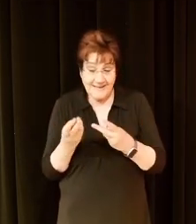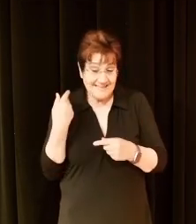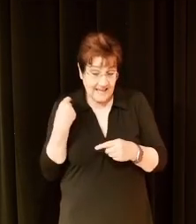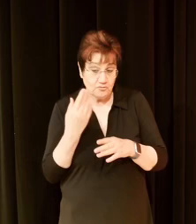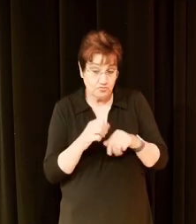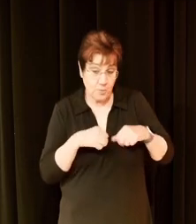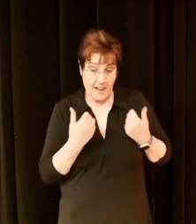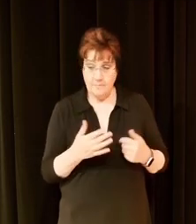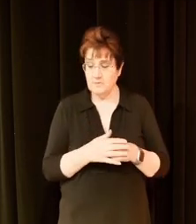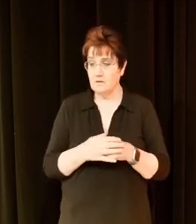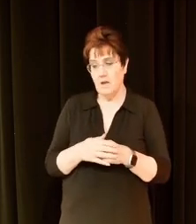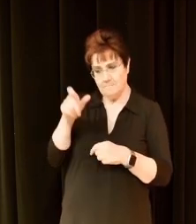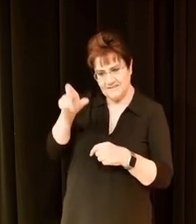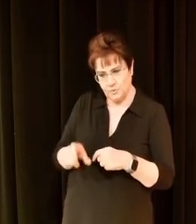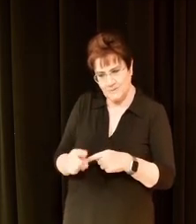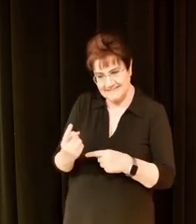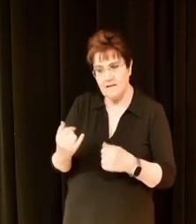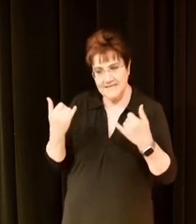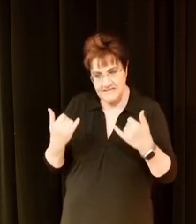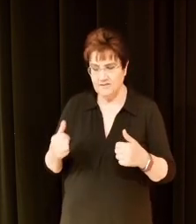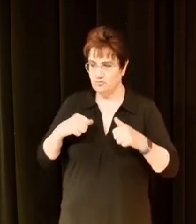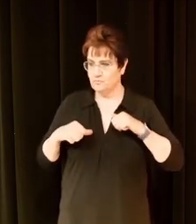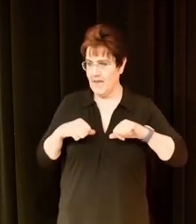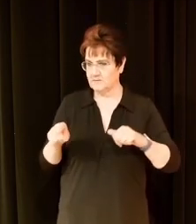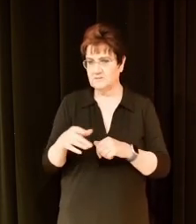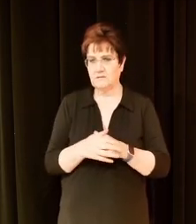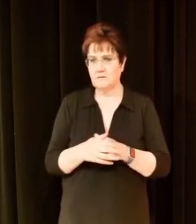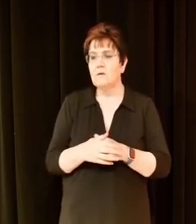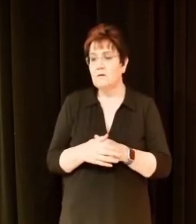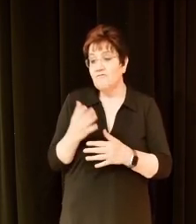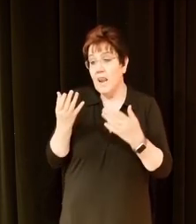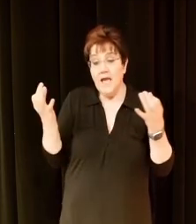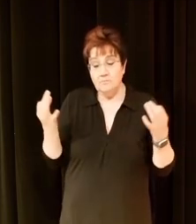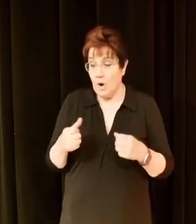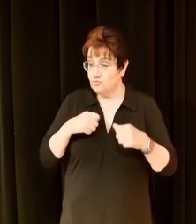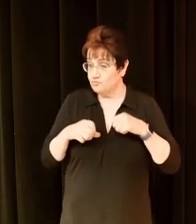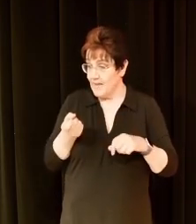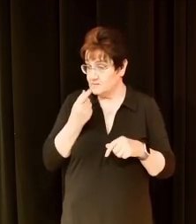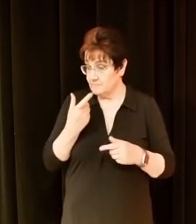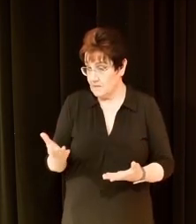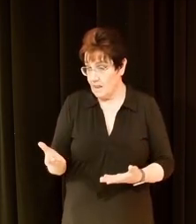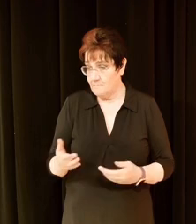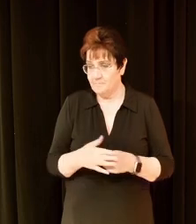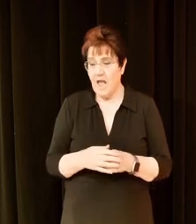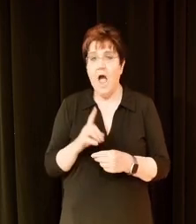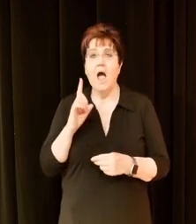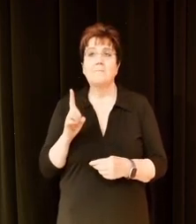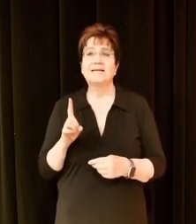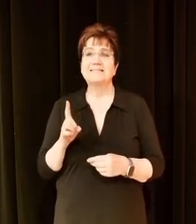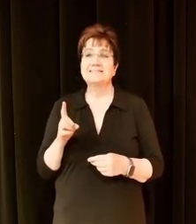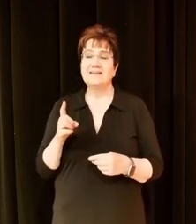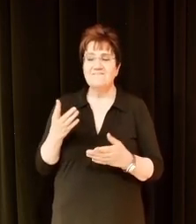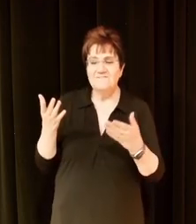Ähnliches erfahren, ah, jemand hat Schmerz, ah ja, dann braucht er offensichtlich ein Schmerzmittel. Aber was verstehe ich denn von